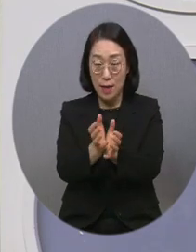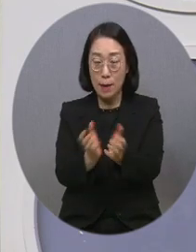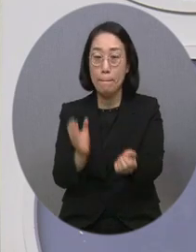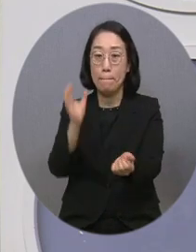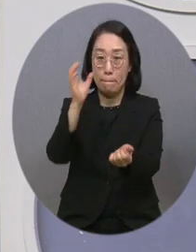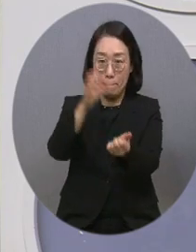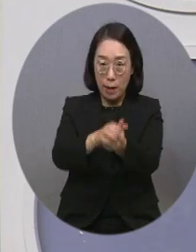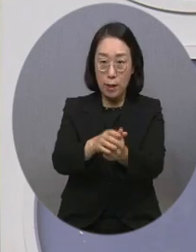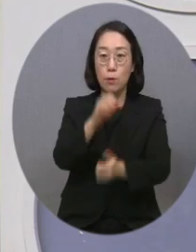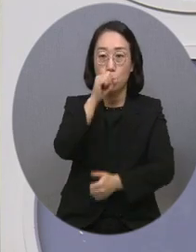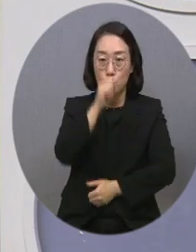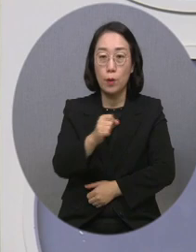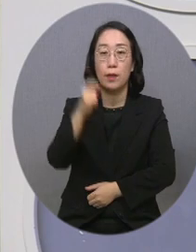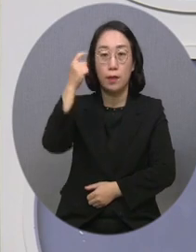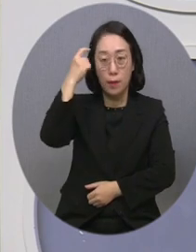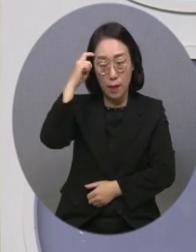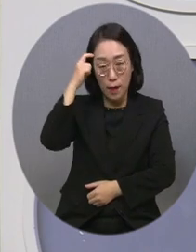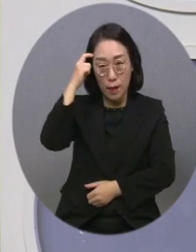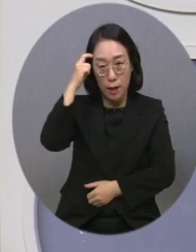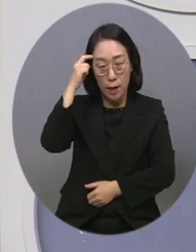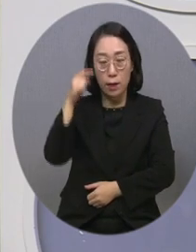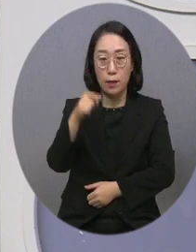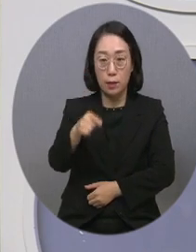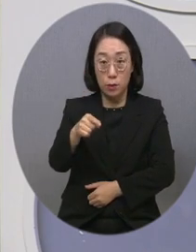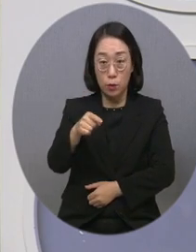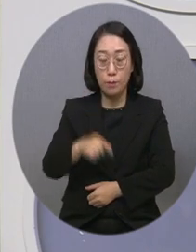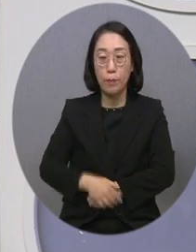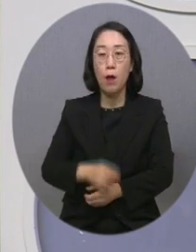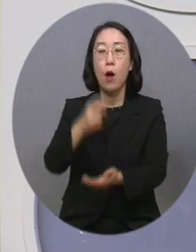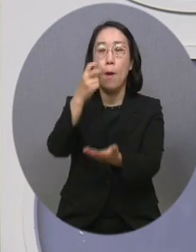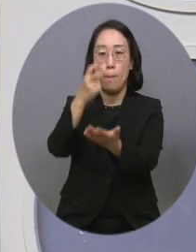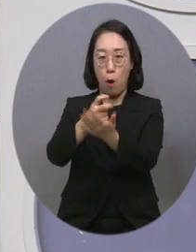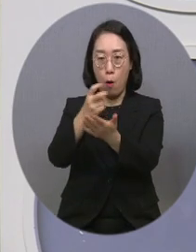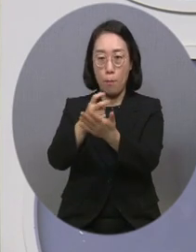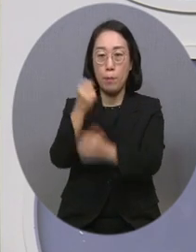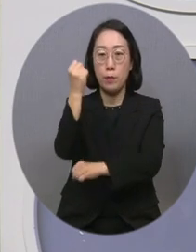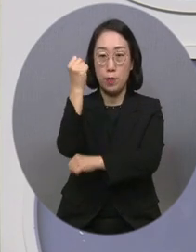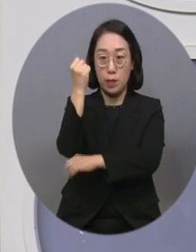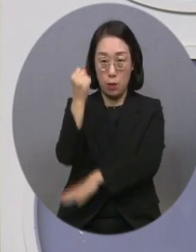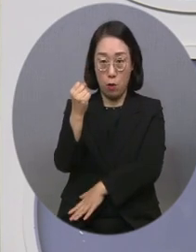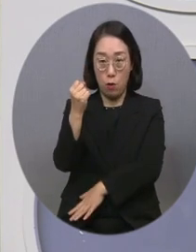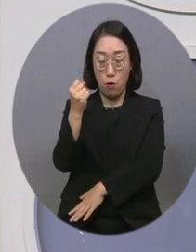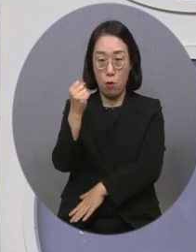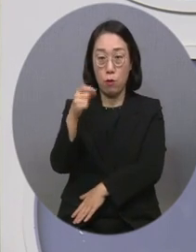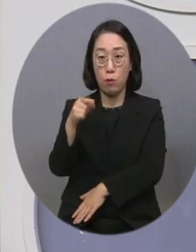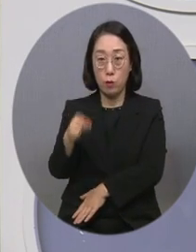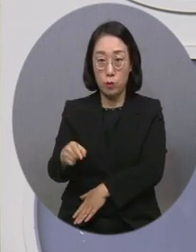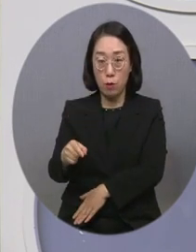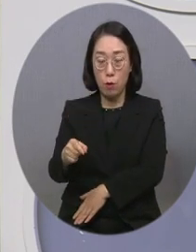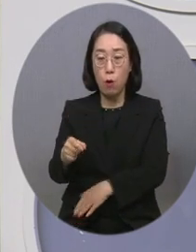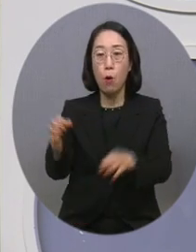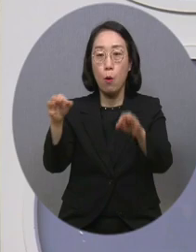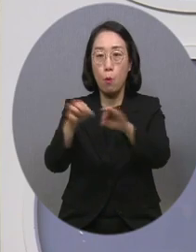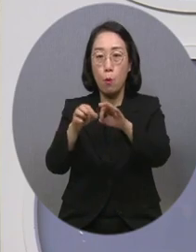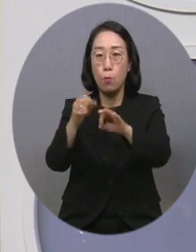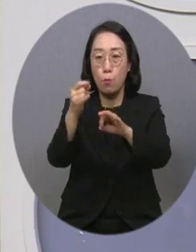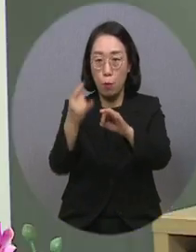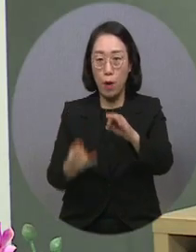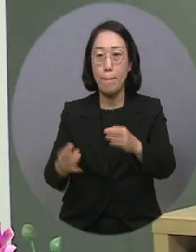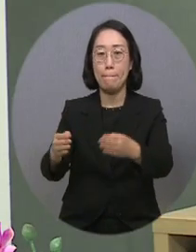1998년에 사회복지 공동 모금 해법을 만들어서 그 법에 근거해서 사회복지 공동 모금회가 설립이